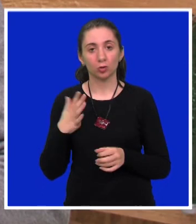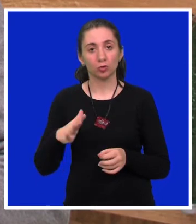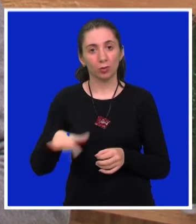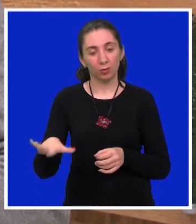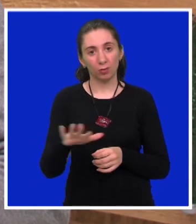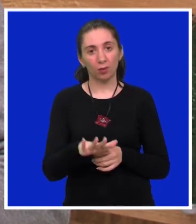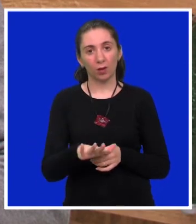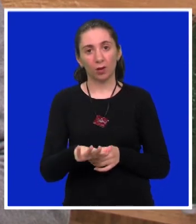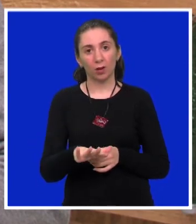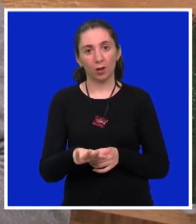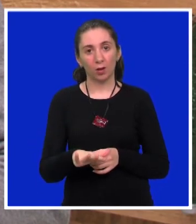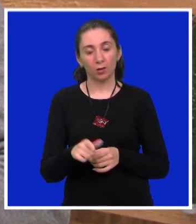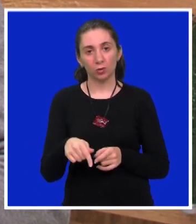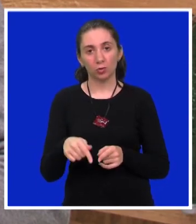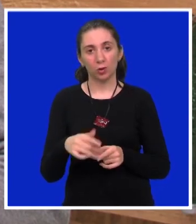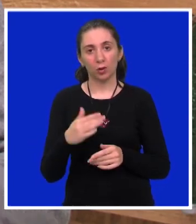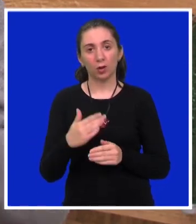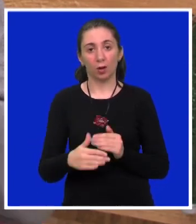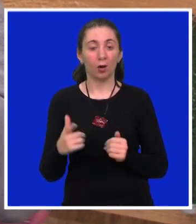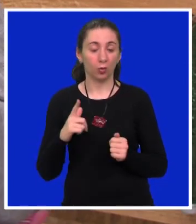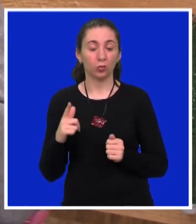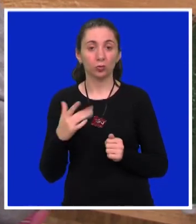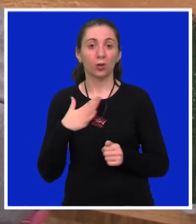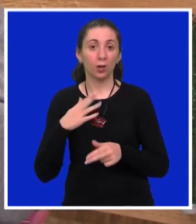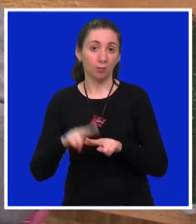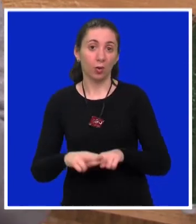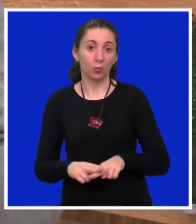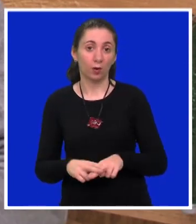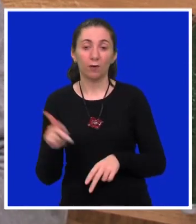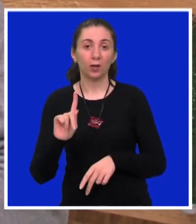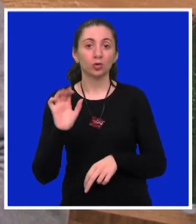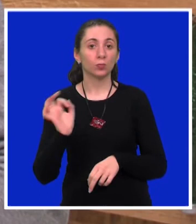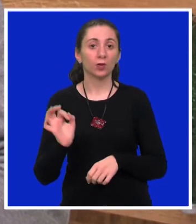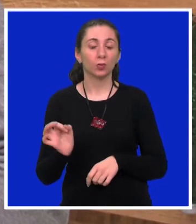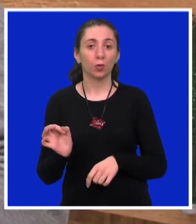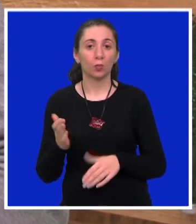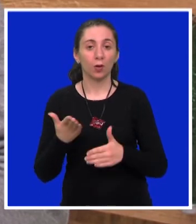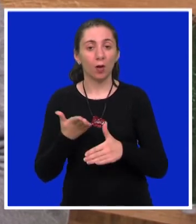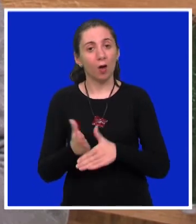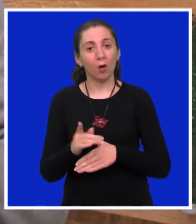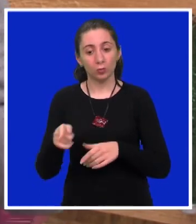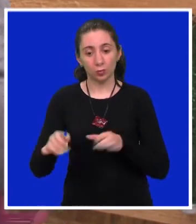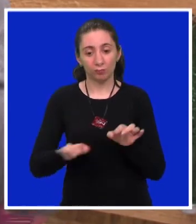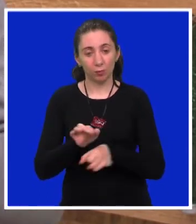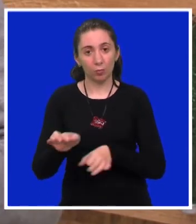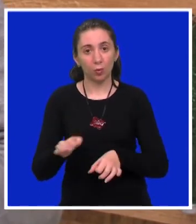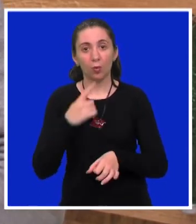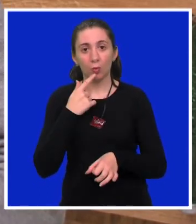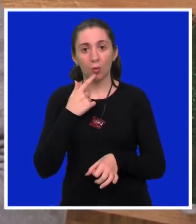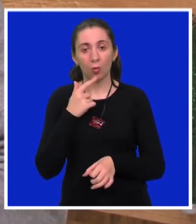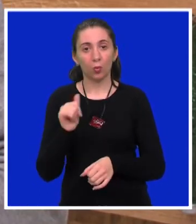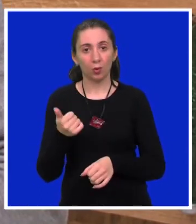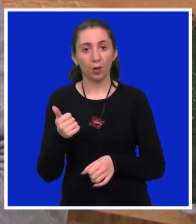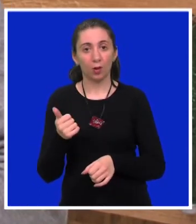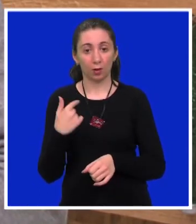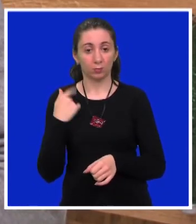naši sugrađani to u konačnici i očekuju i imaju pravo. Neće biti dobro ako se i ovaj projekt koji je po